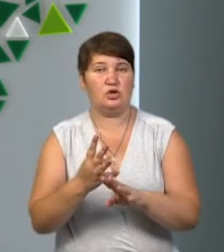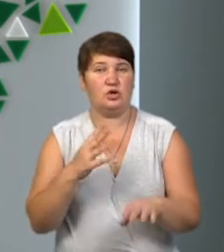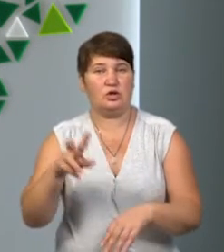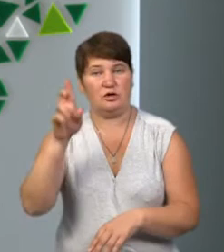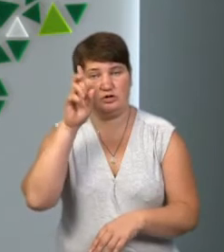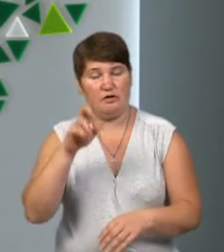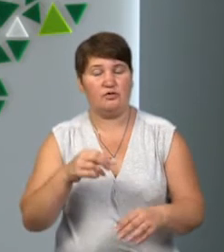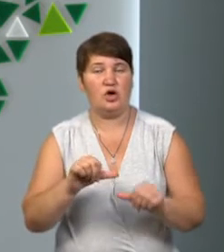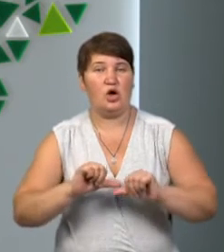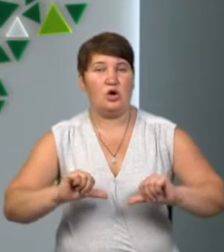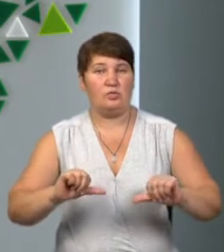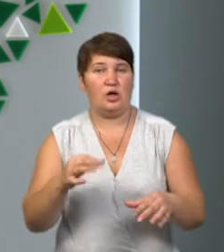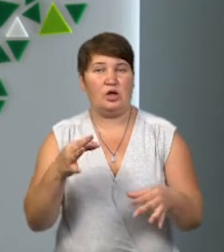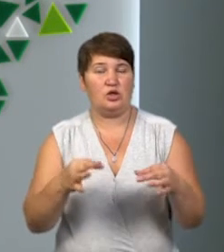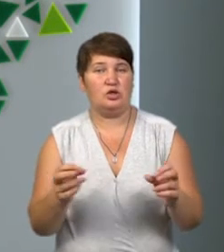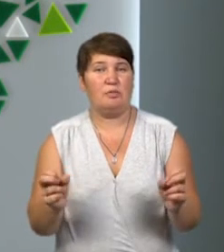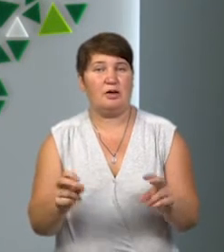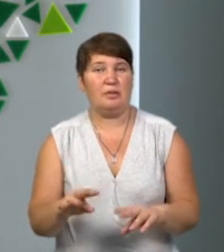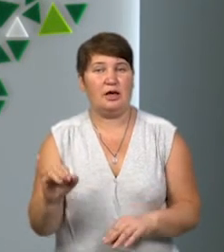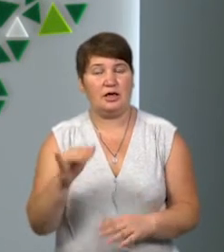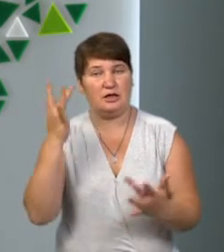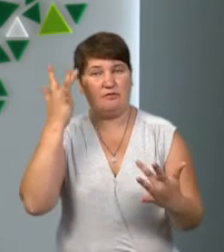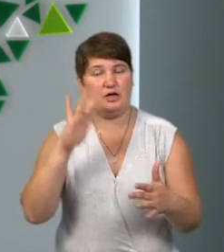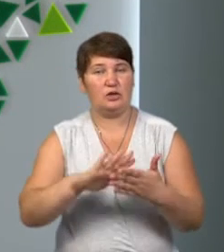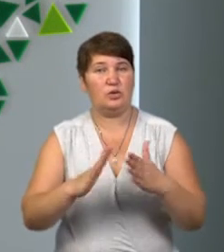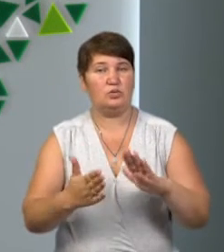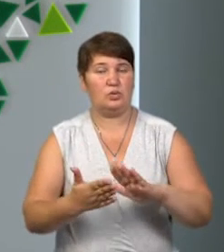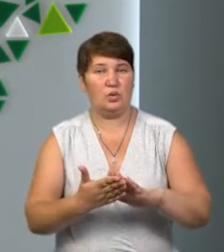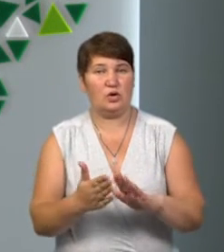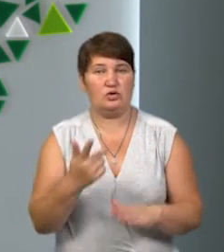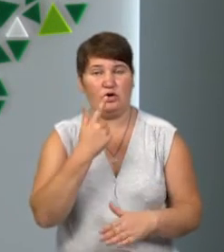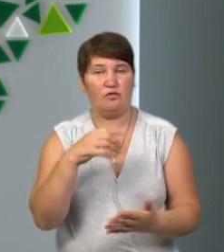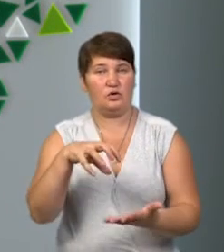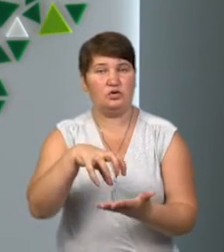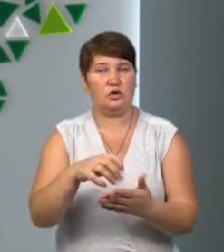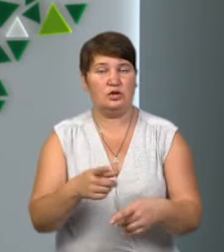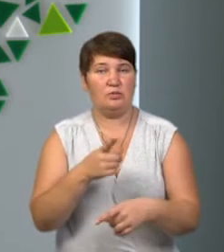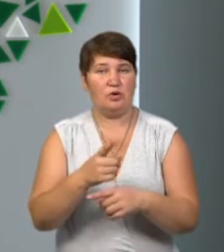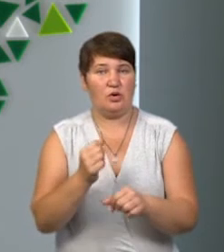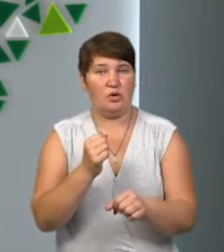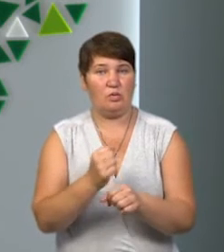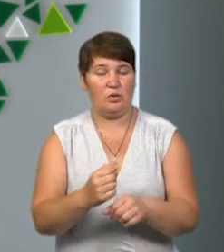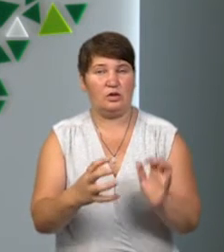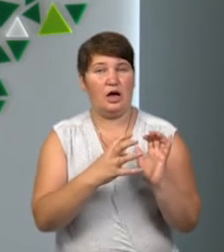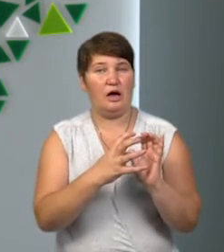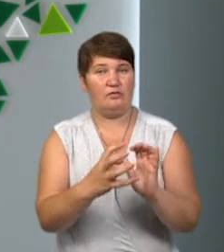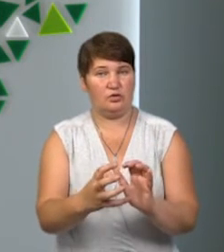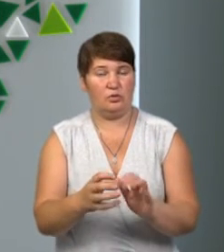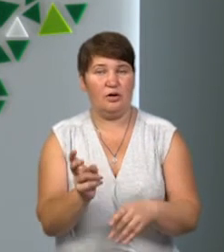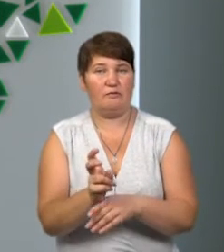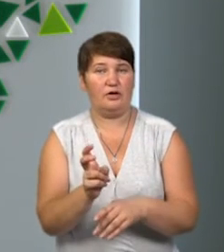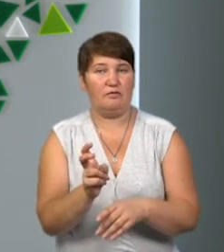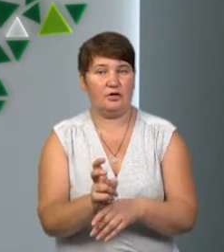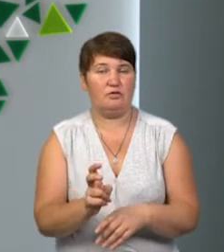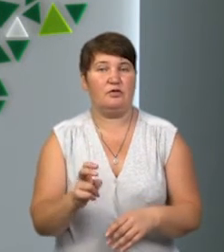питань техногенно-екологічної безпеки та надзвичайних ситуацій. У червоній зоні забороняється робота громадського транспорту, відвідування